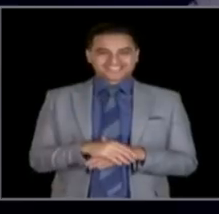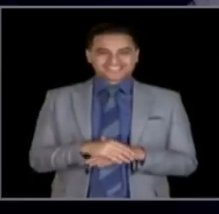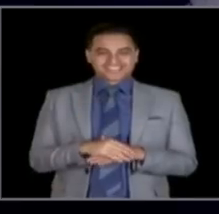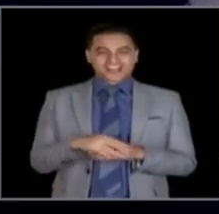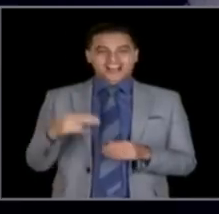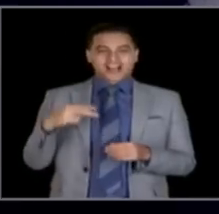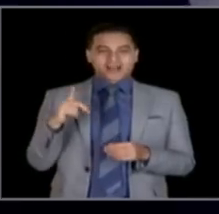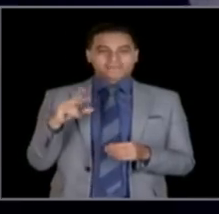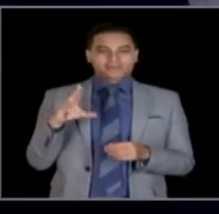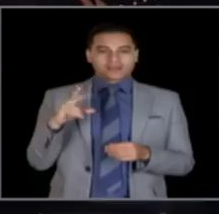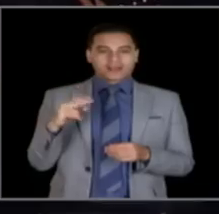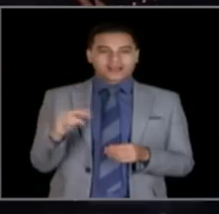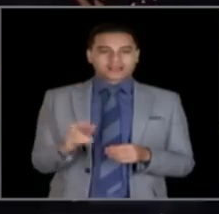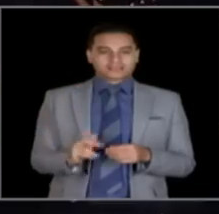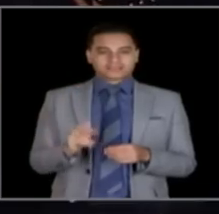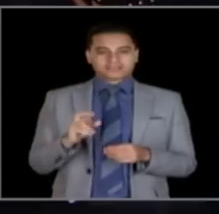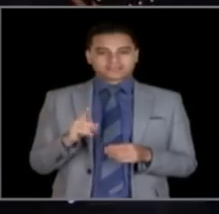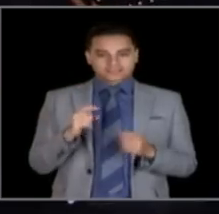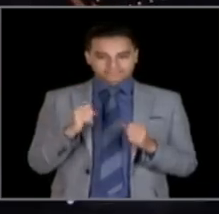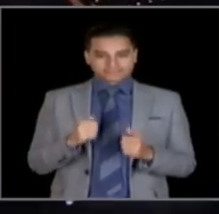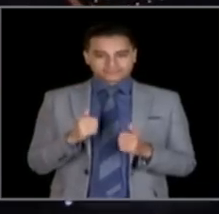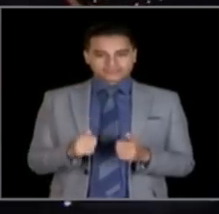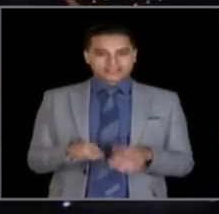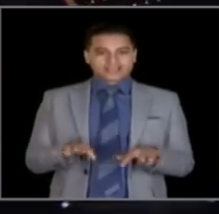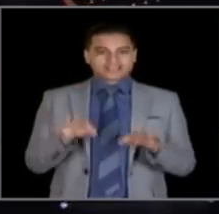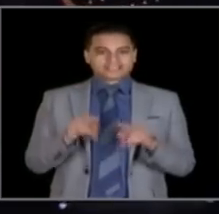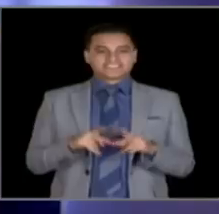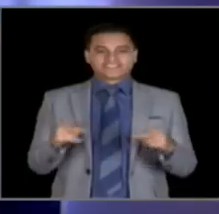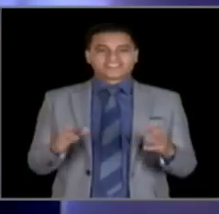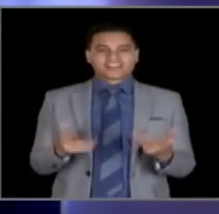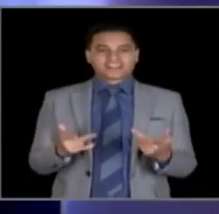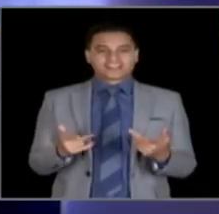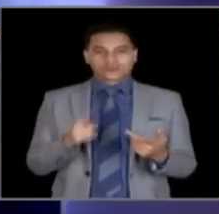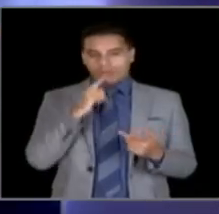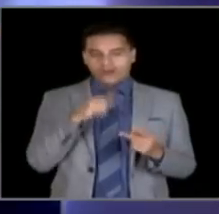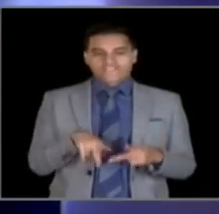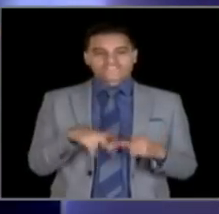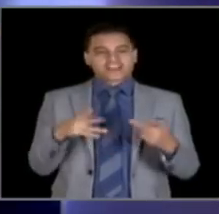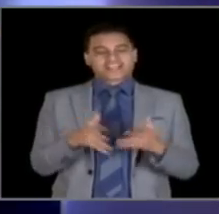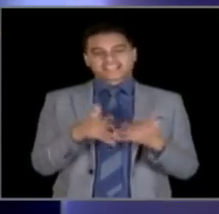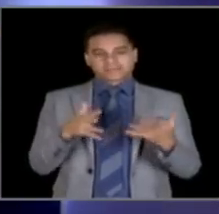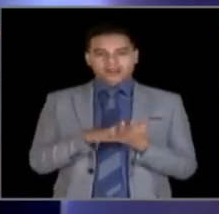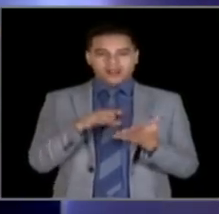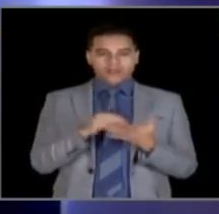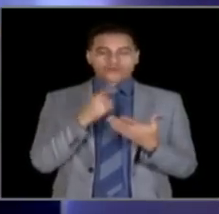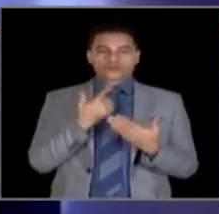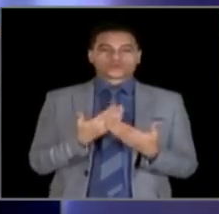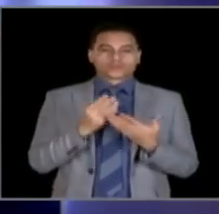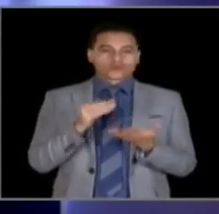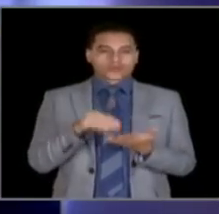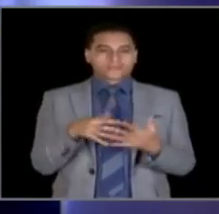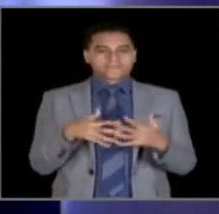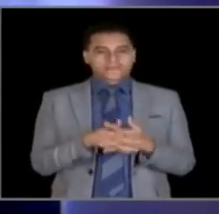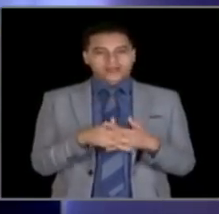عبد العزيز استعدت؟ الحمد لله ان شاء الله. ايه الجديد؟ ايه الفرق؟ والله فرق كبير. احنا الاول كان عندنا طموح المشاركه